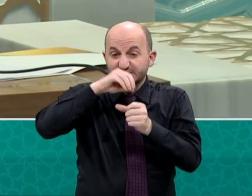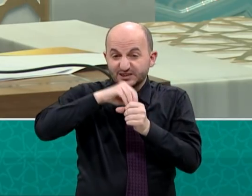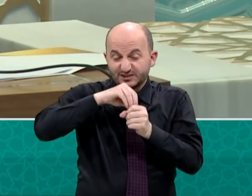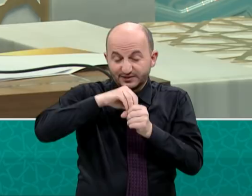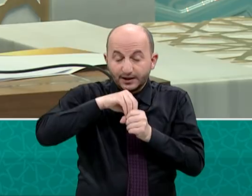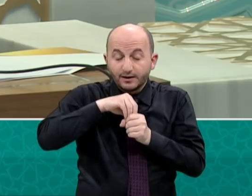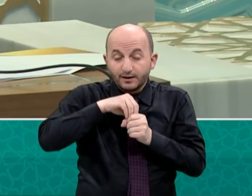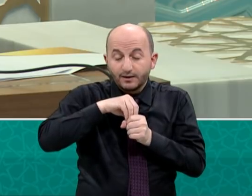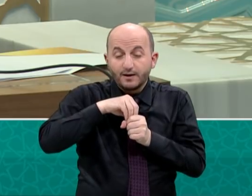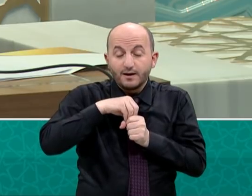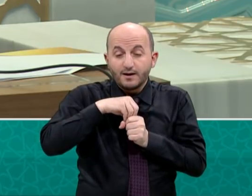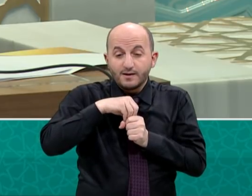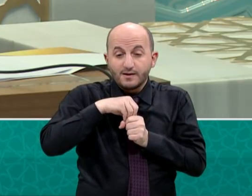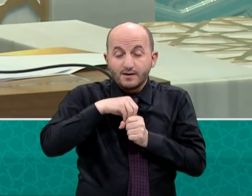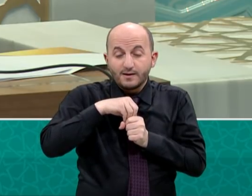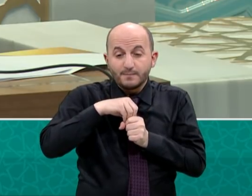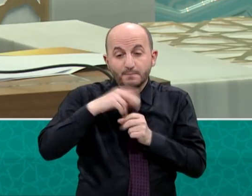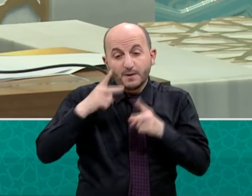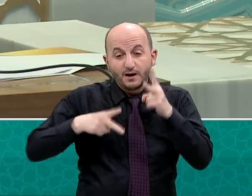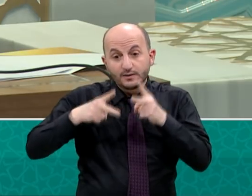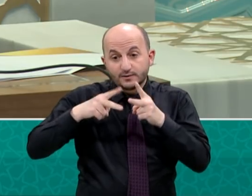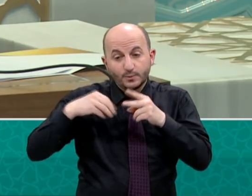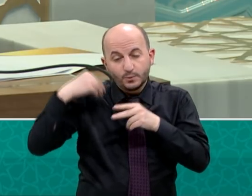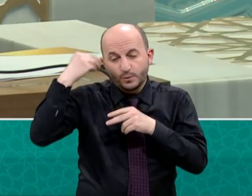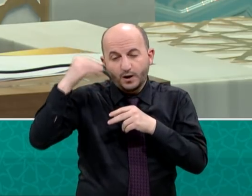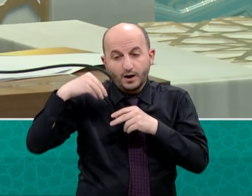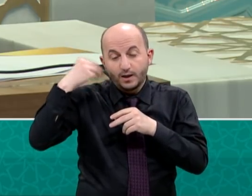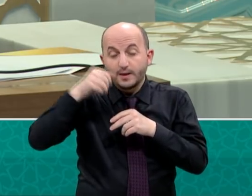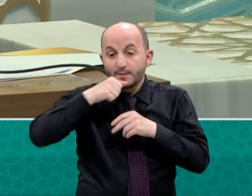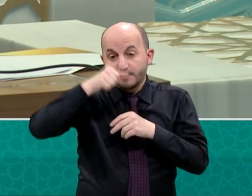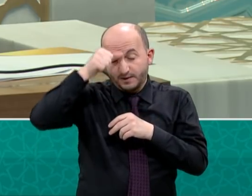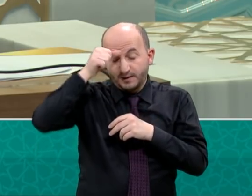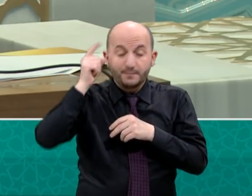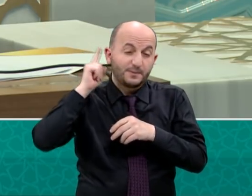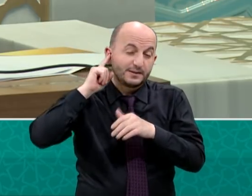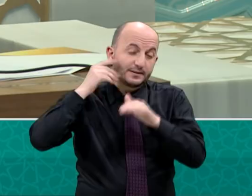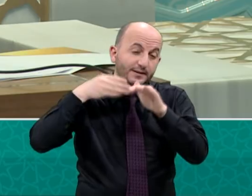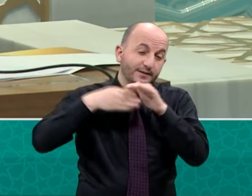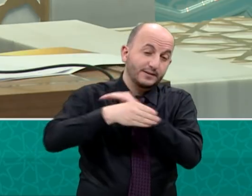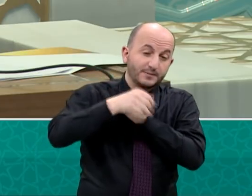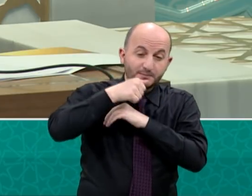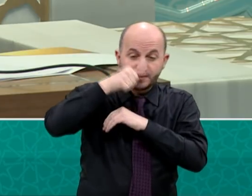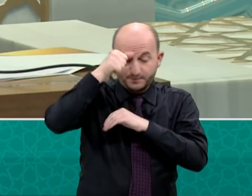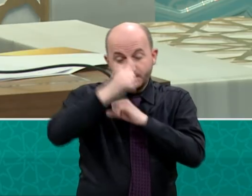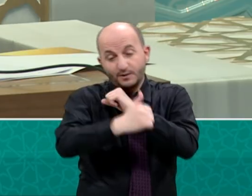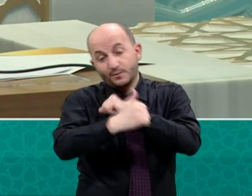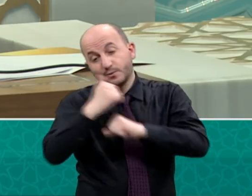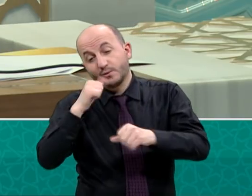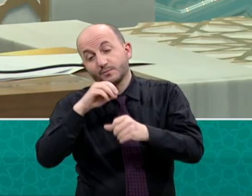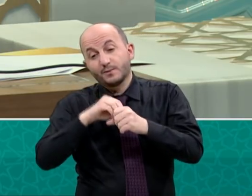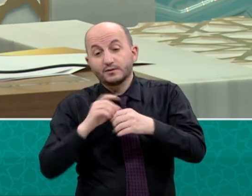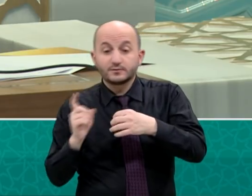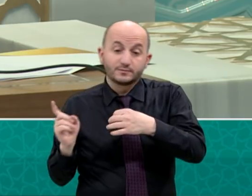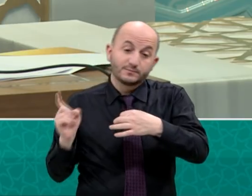bazı tefsirler bunu Mekke'ye, Medine'ye girme ve Mekke'ye geri dönmek için hicreti